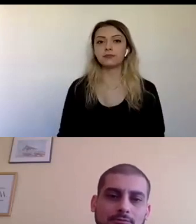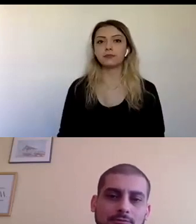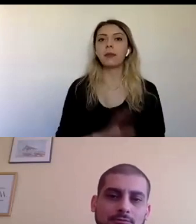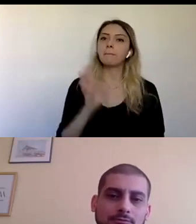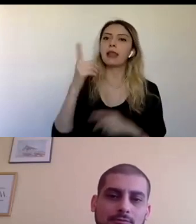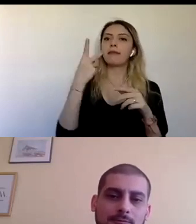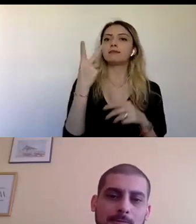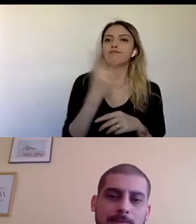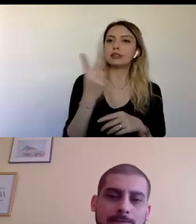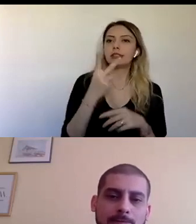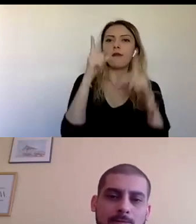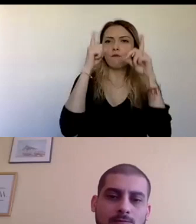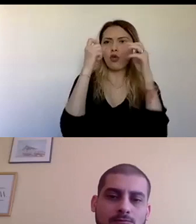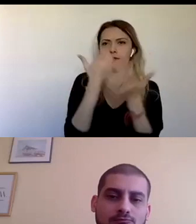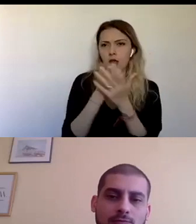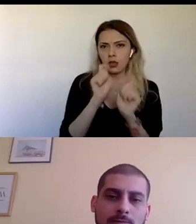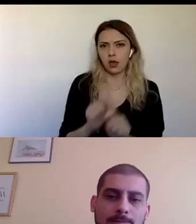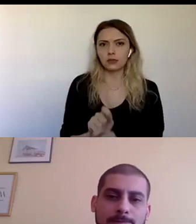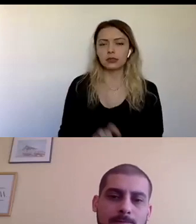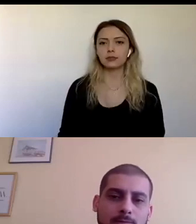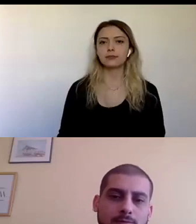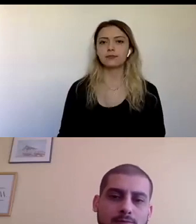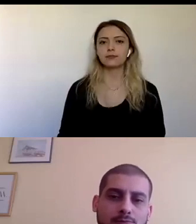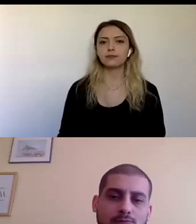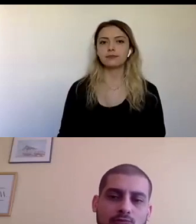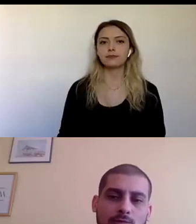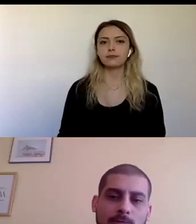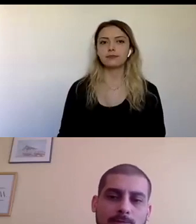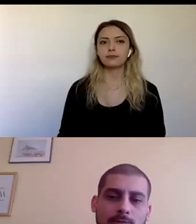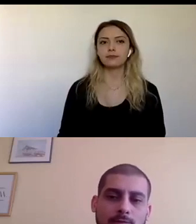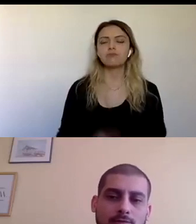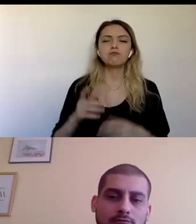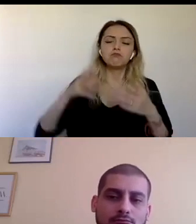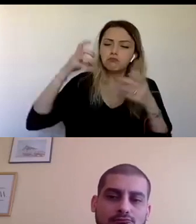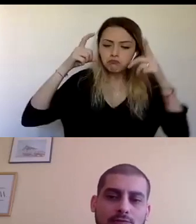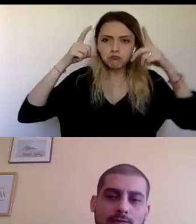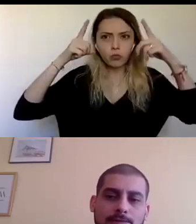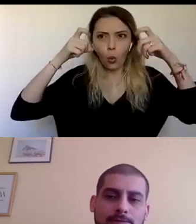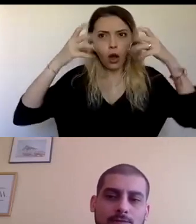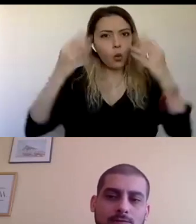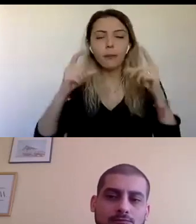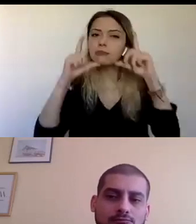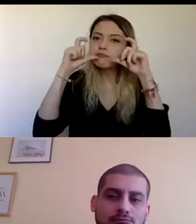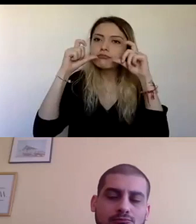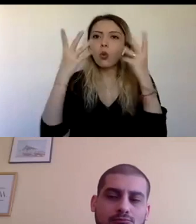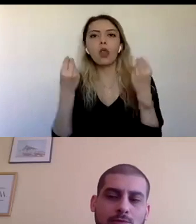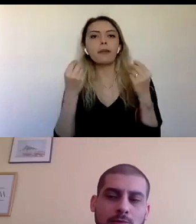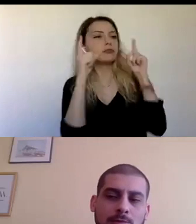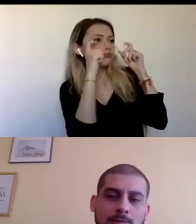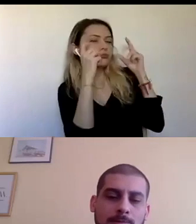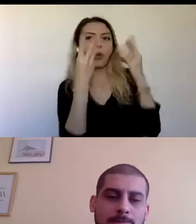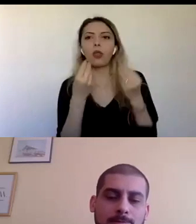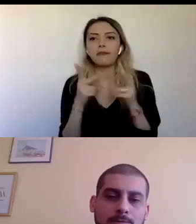bir yerin bir yerden. Bu işte yukarıdan da olabilir uydu fotoğrafı ya da bayağı normal çektiğiniz fotoğraf da